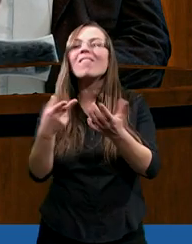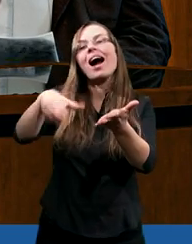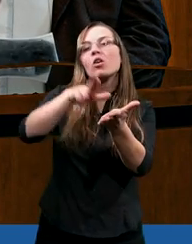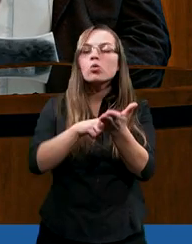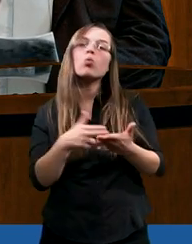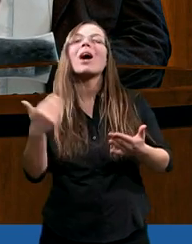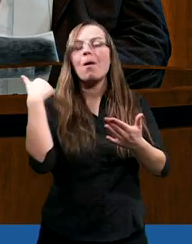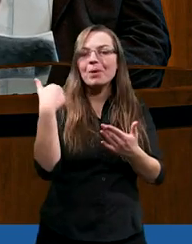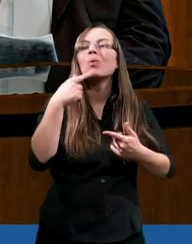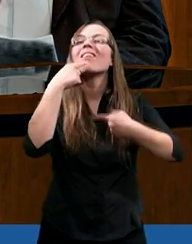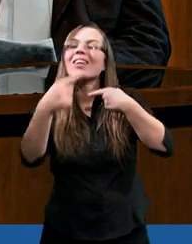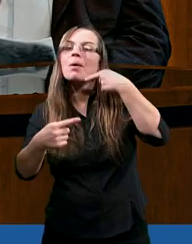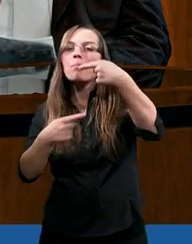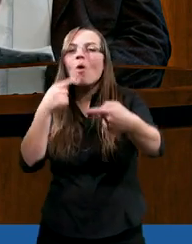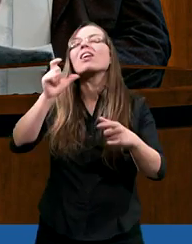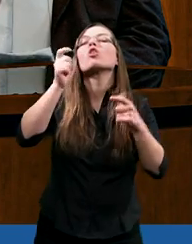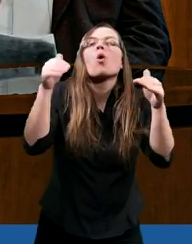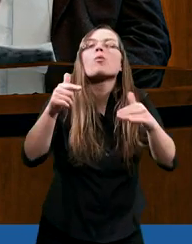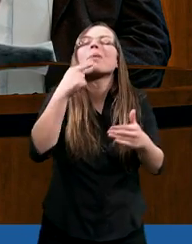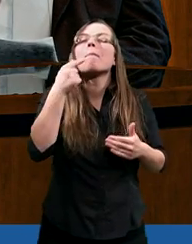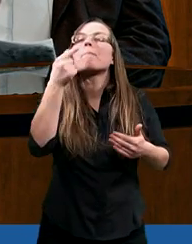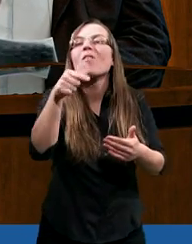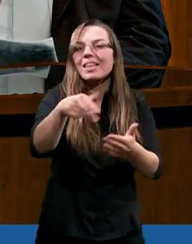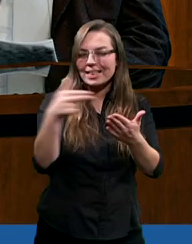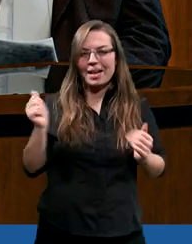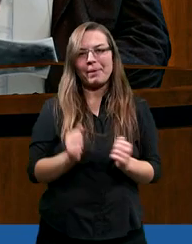które były wypowiedziane? Co możemy powiedzieć?